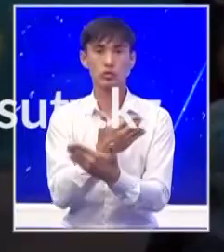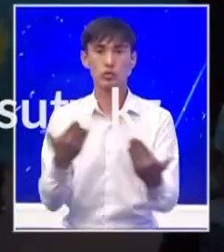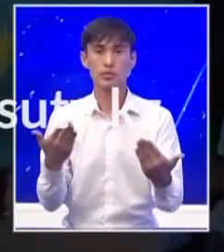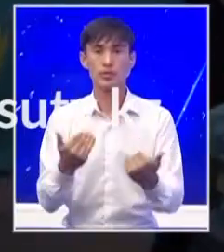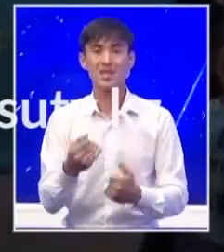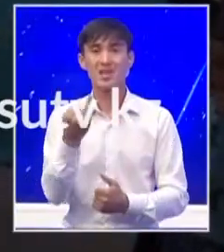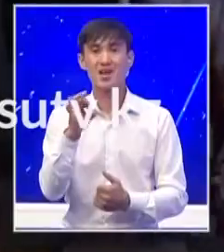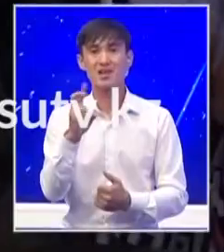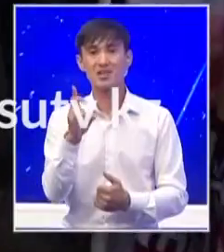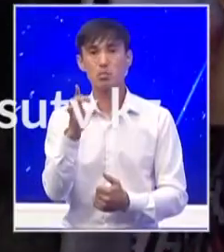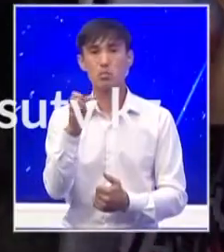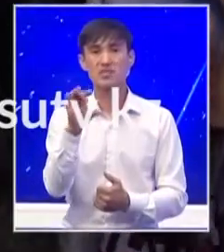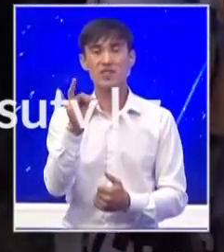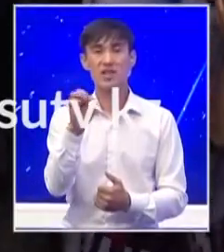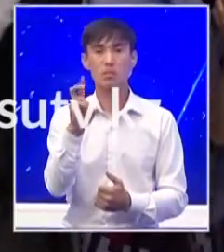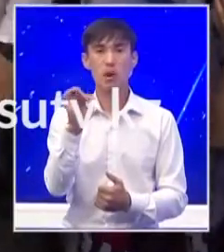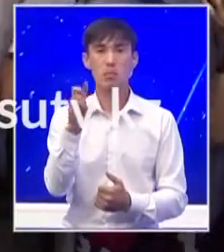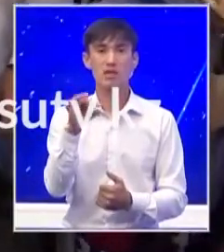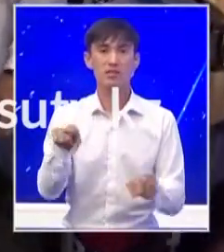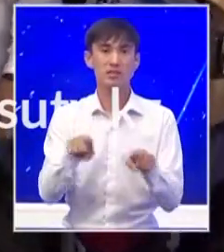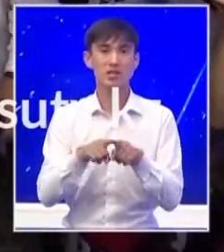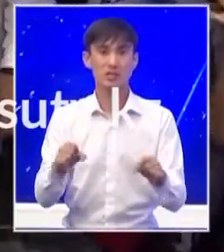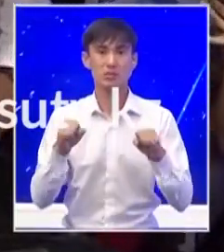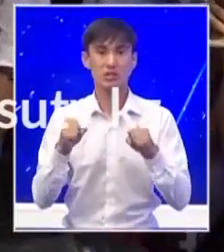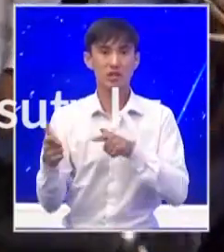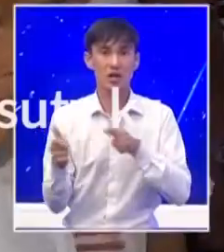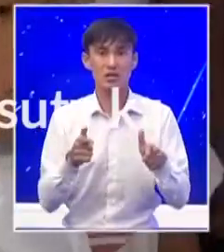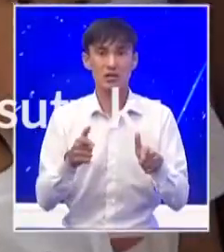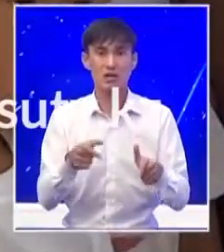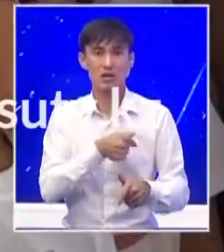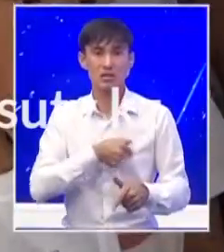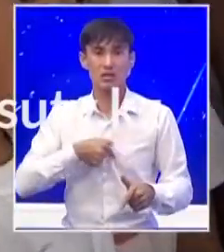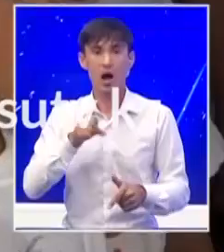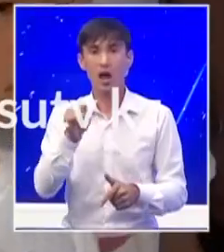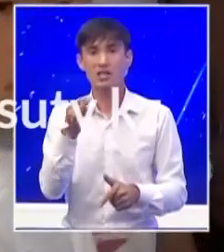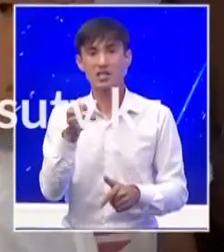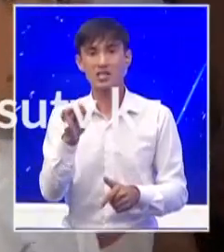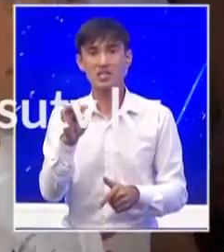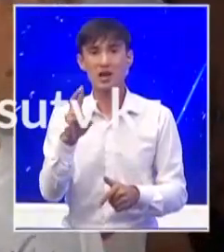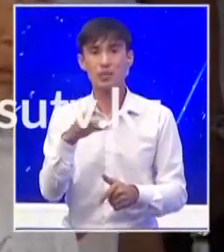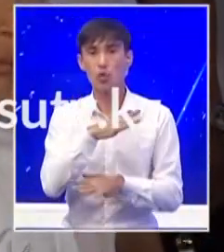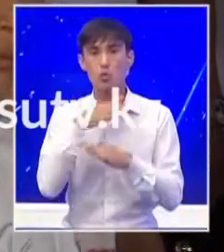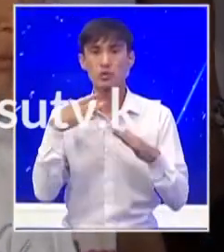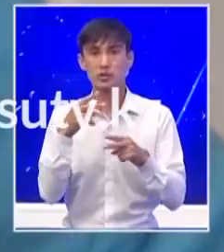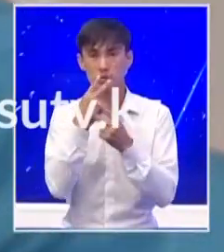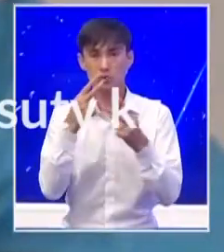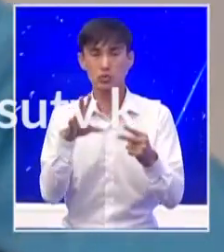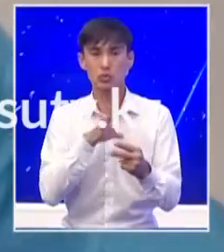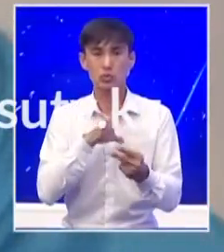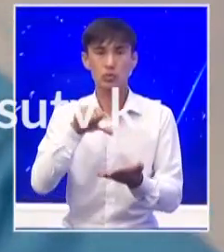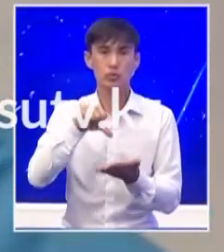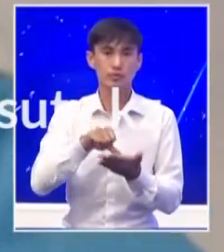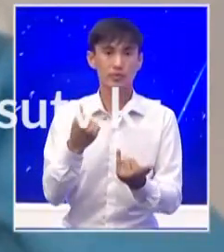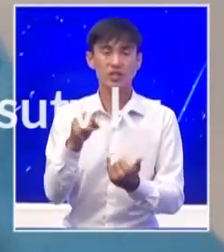мен Светлана Подобедова сияқты майталман зілтеміршілерді дайындаған білікті бапкер Алексей Нида көпшіліктің қатарынан көрінді. Ол Сон